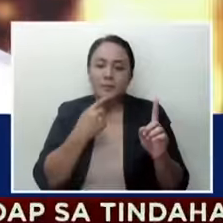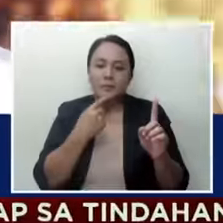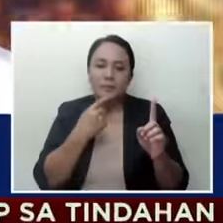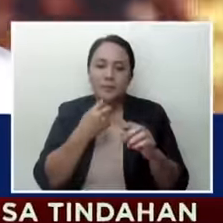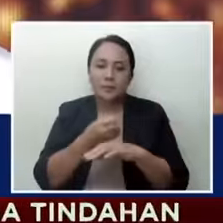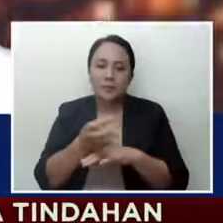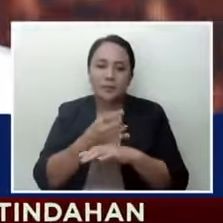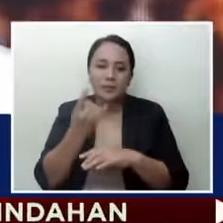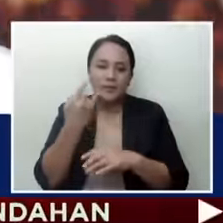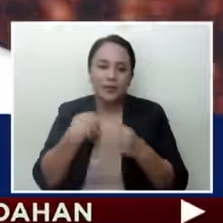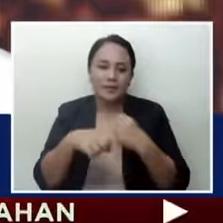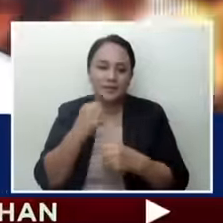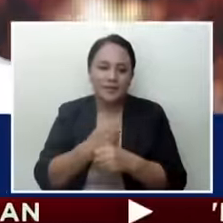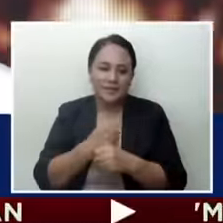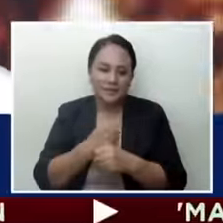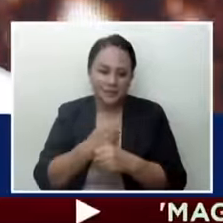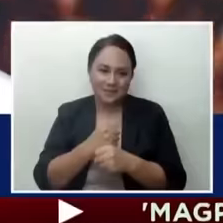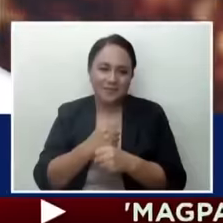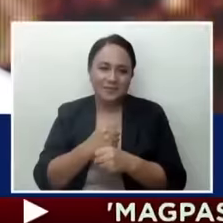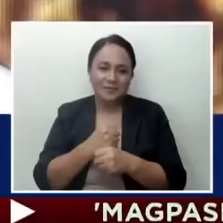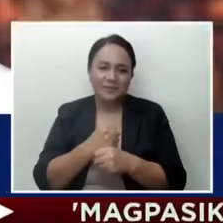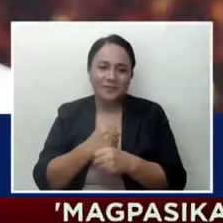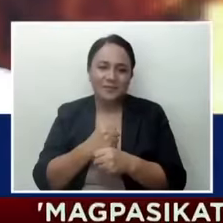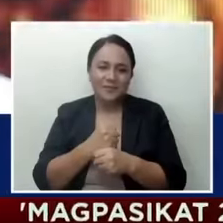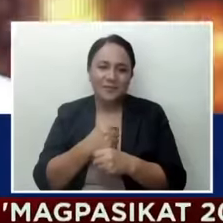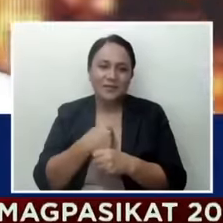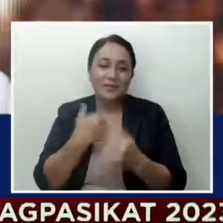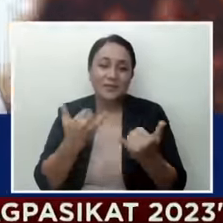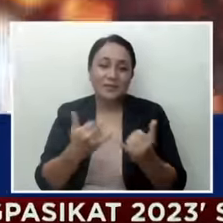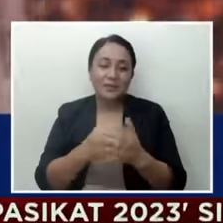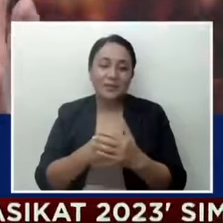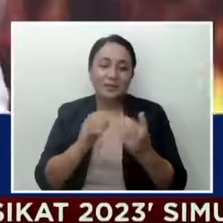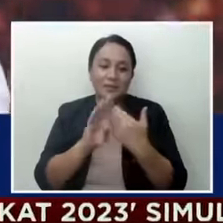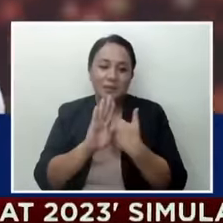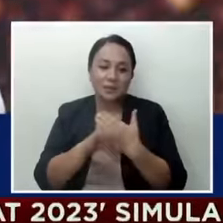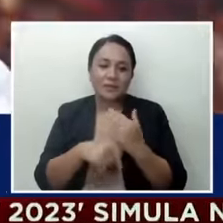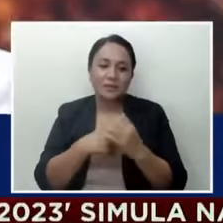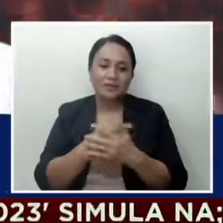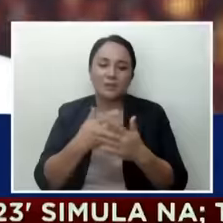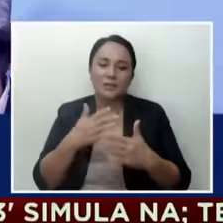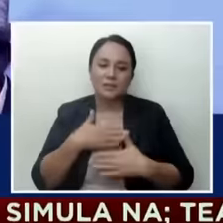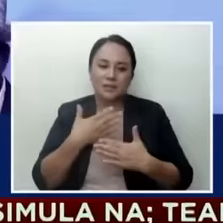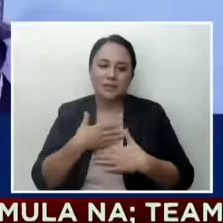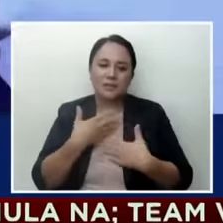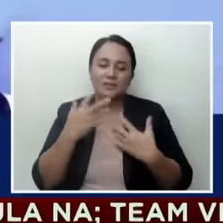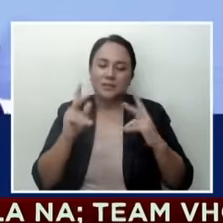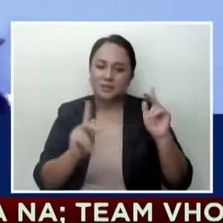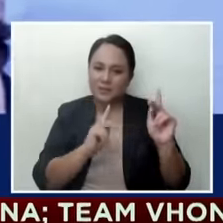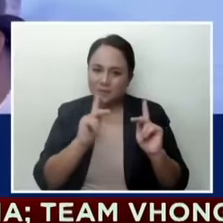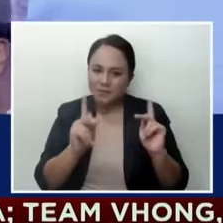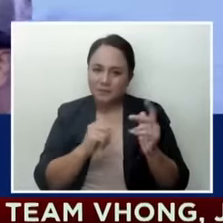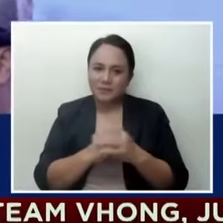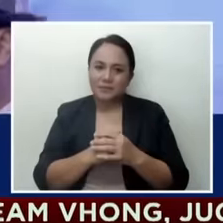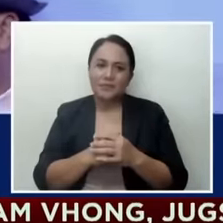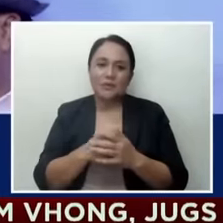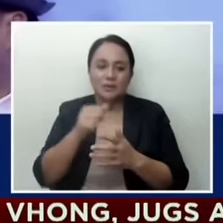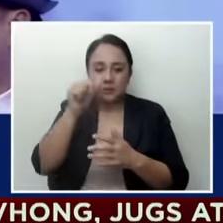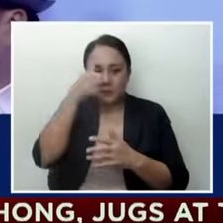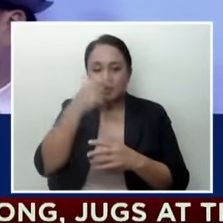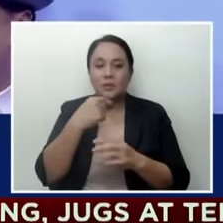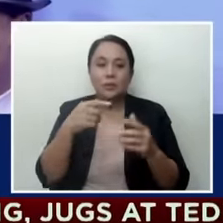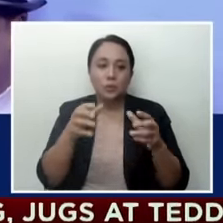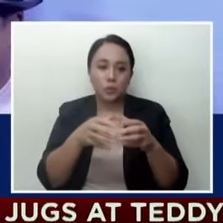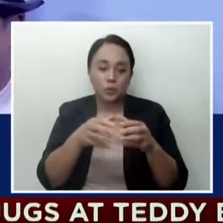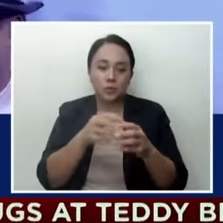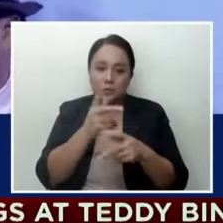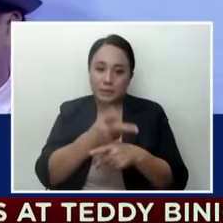year. Kaya at least ngayon nakabalik uli ako para magpasaya ng madlampit. Paalala lang ng grupo ang pag-iingat